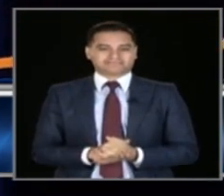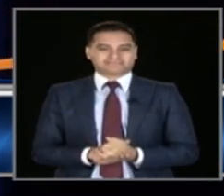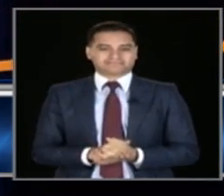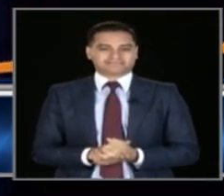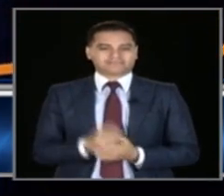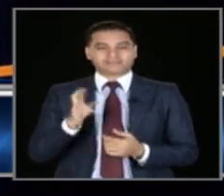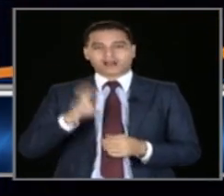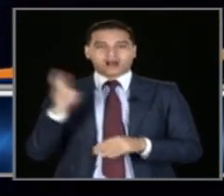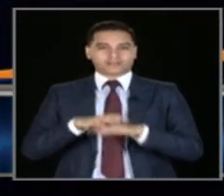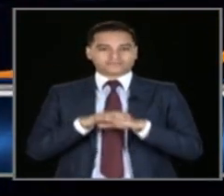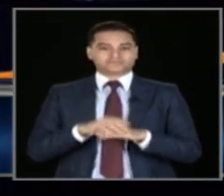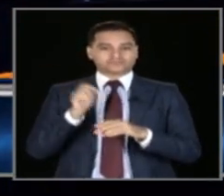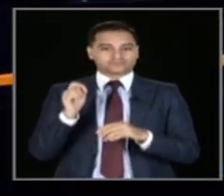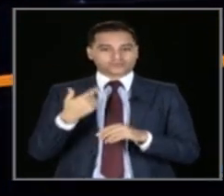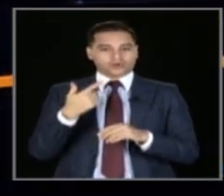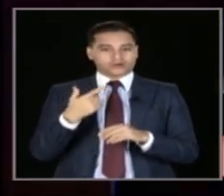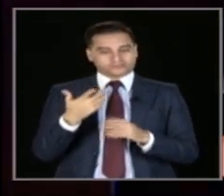خطفت 10 نقط من طعيمة،